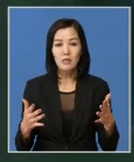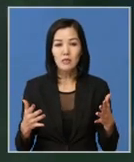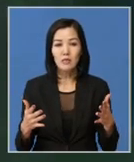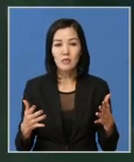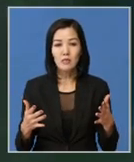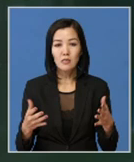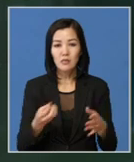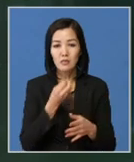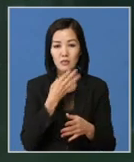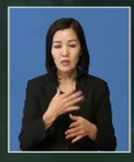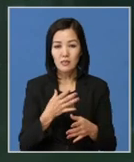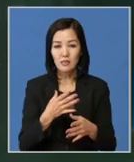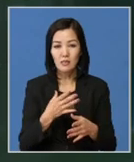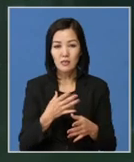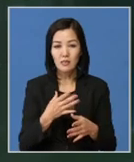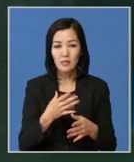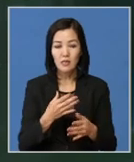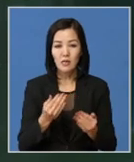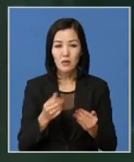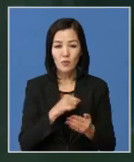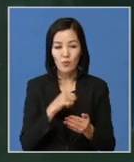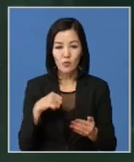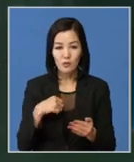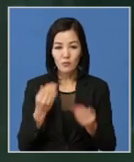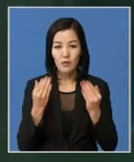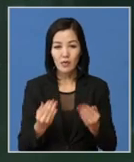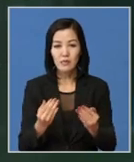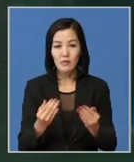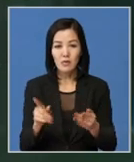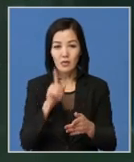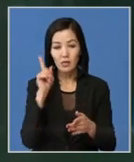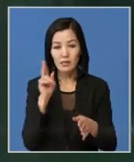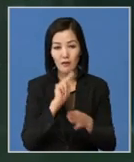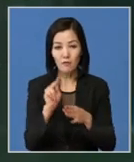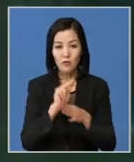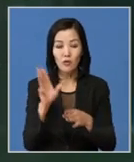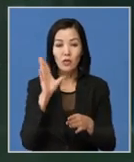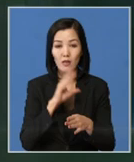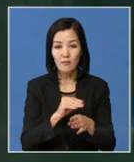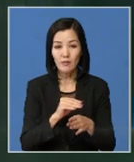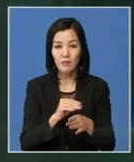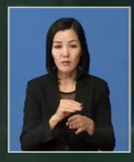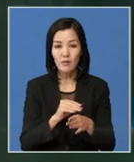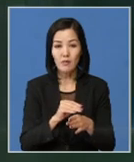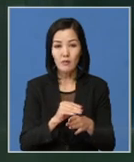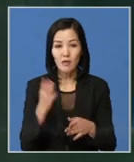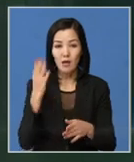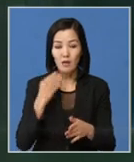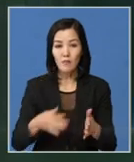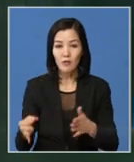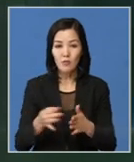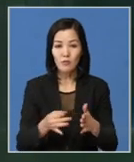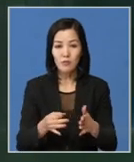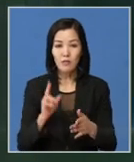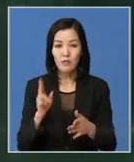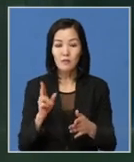есік ашылды деген сөз. Яғни мен өзім қазір шәкірттер дайындай аламын. Мен өзім осы Алматы облысында кім шәкірт